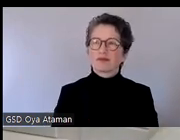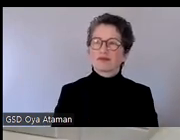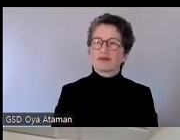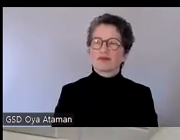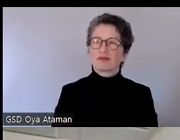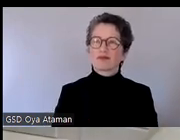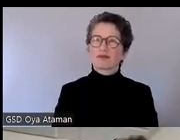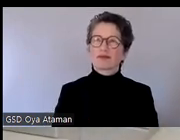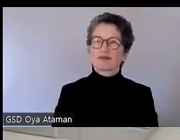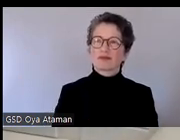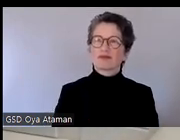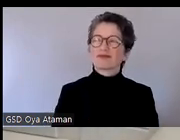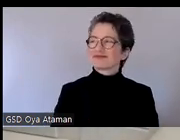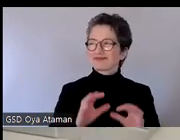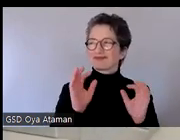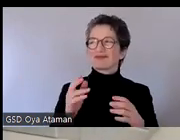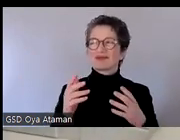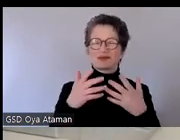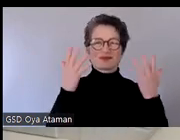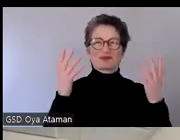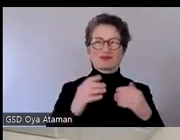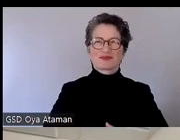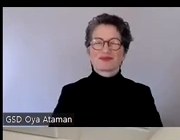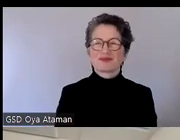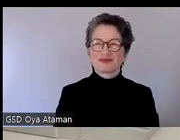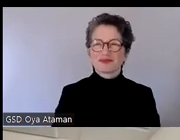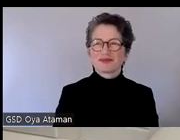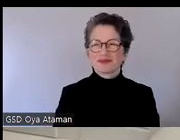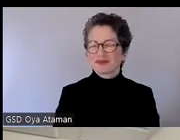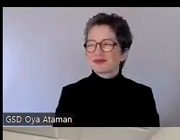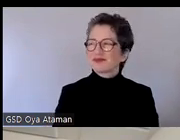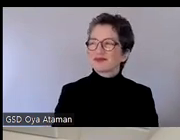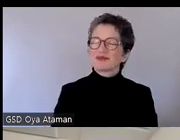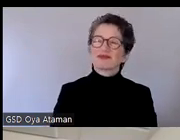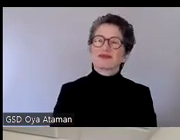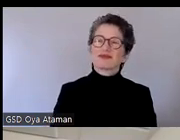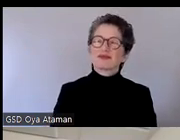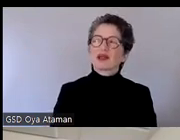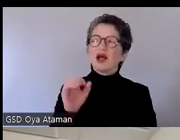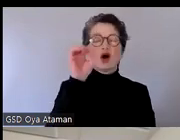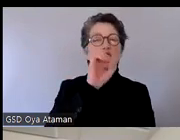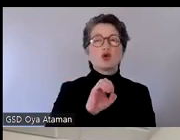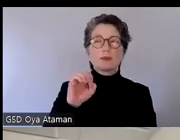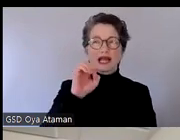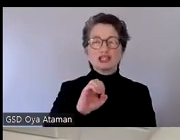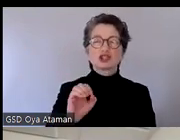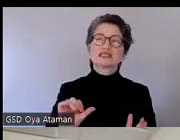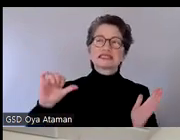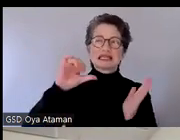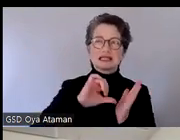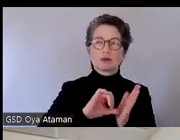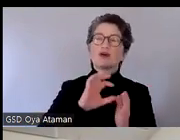hier. Ja. Guten Morgen an alle. Ich stelle euch das Europäische Zentrum